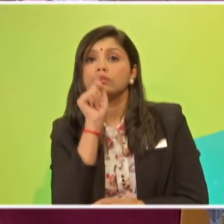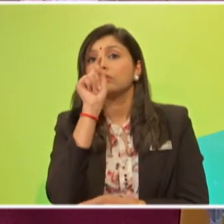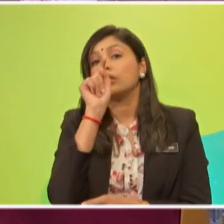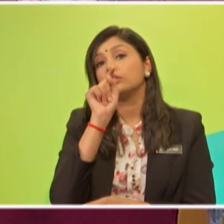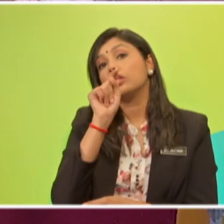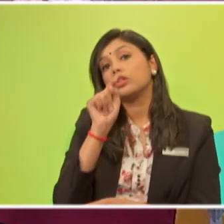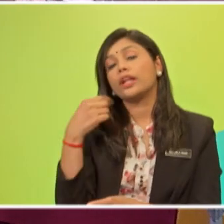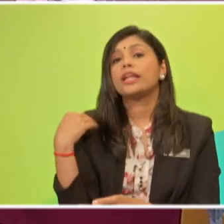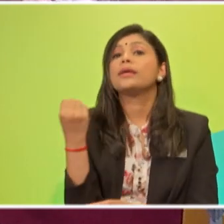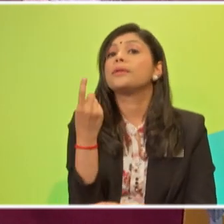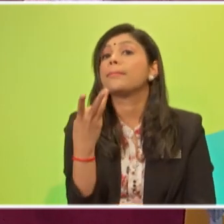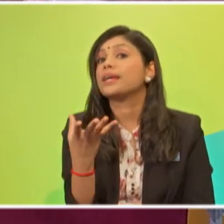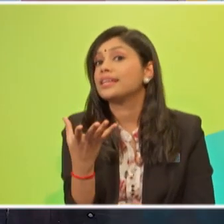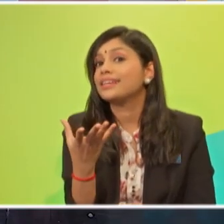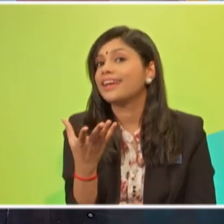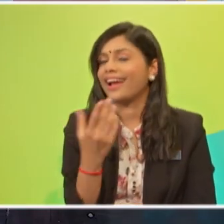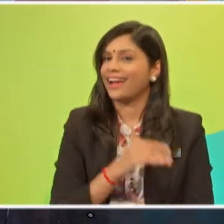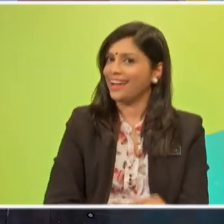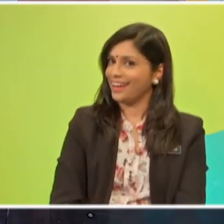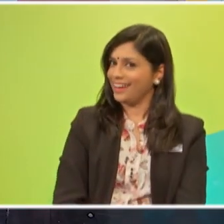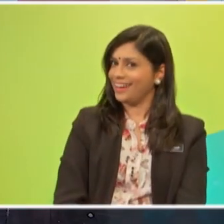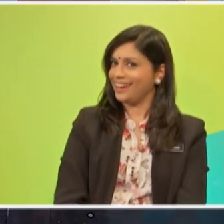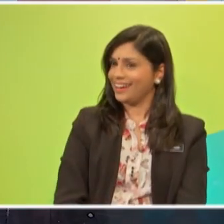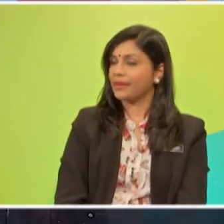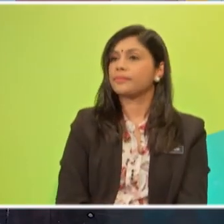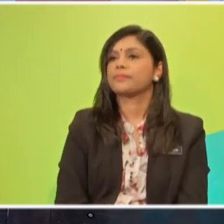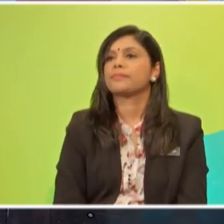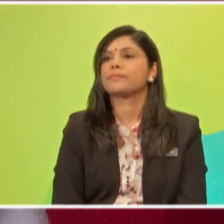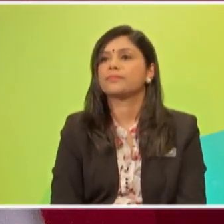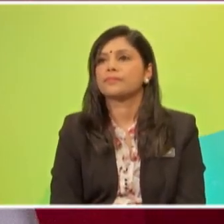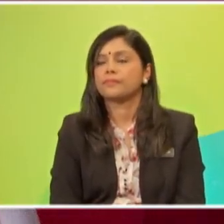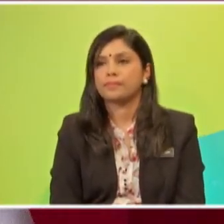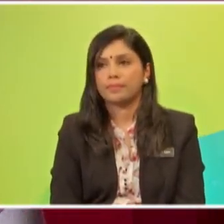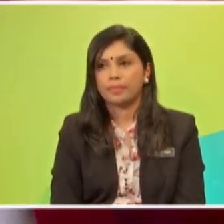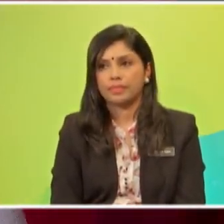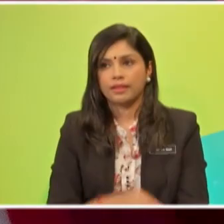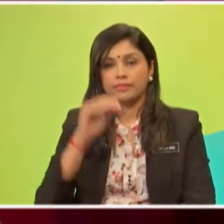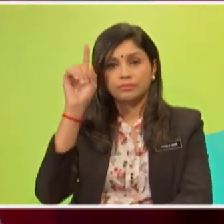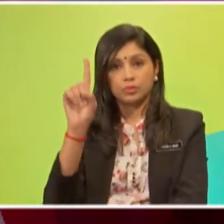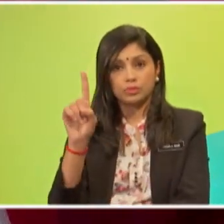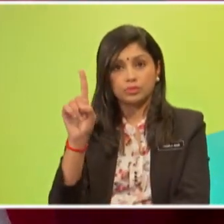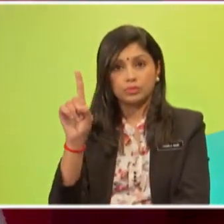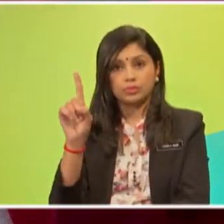yang ada atas biskut. Okey, baik. Jom kita kira sama-sama. Satu,